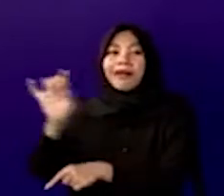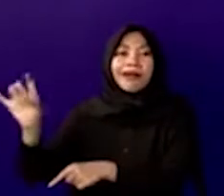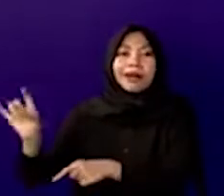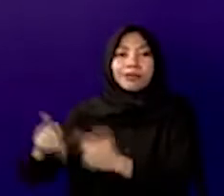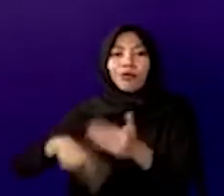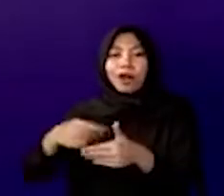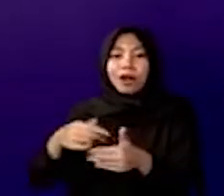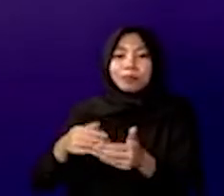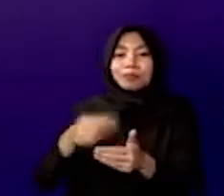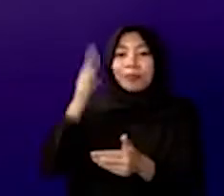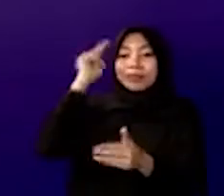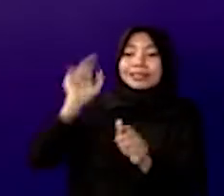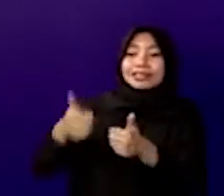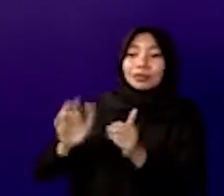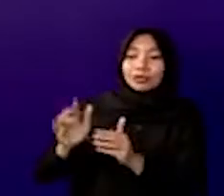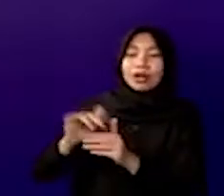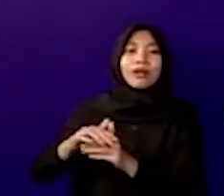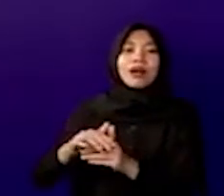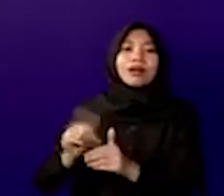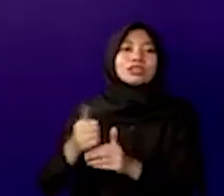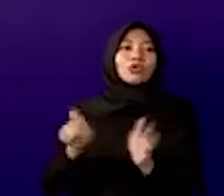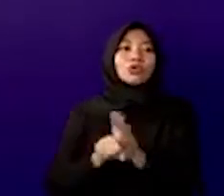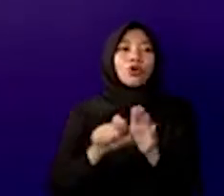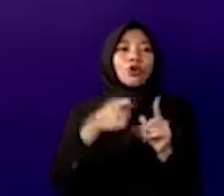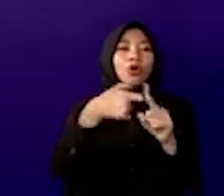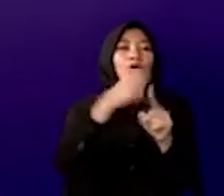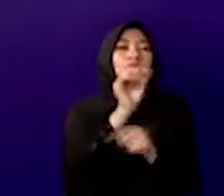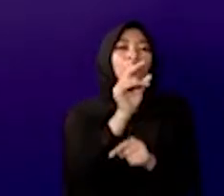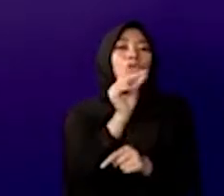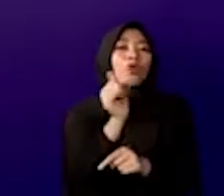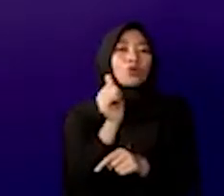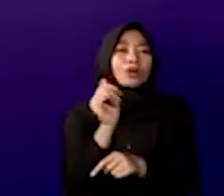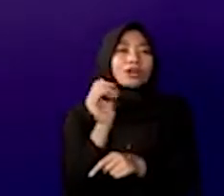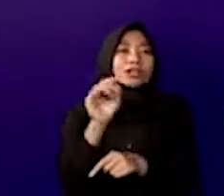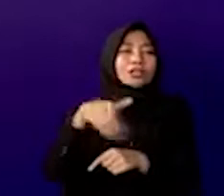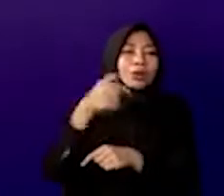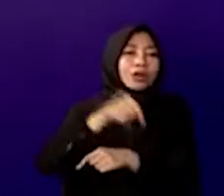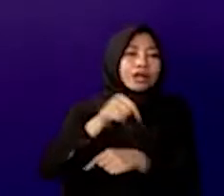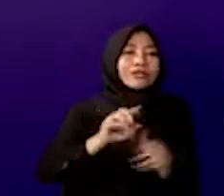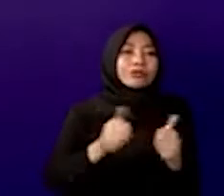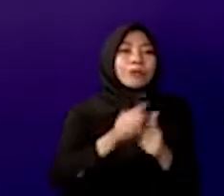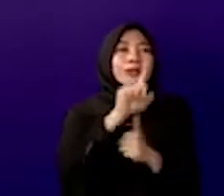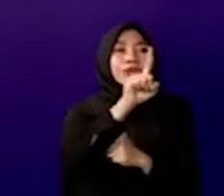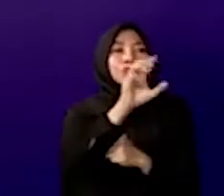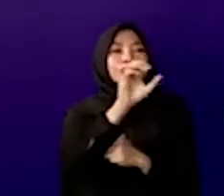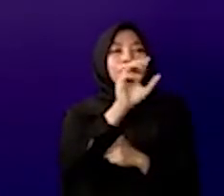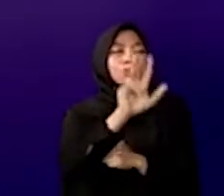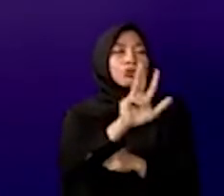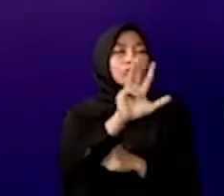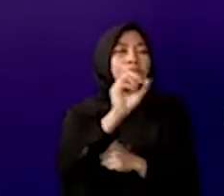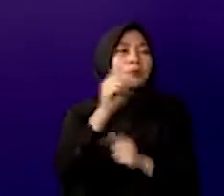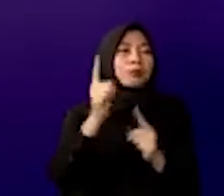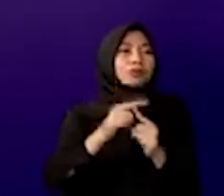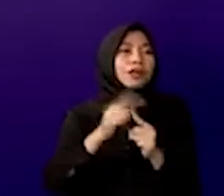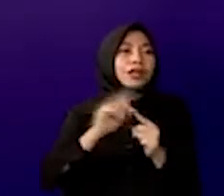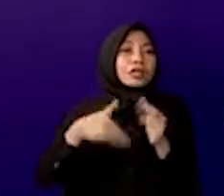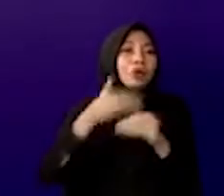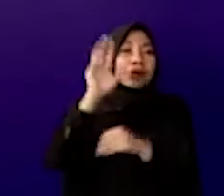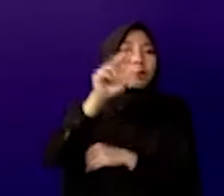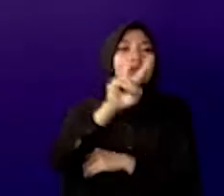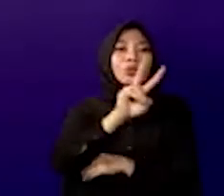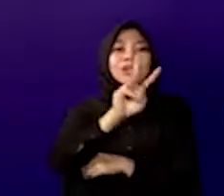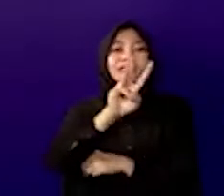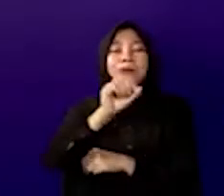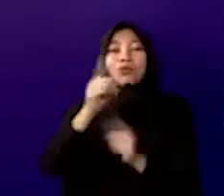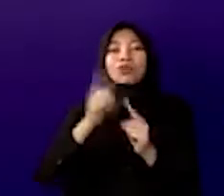yang disiapkan juga oleh pemerintah seperti kur itu tahun ini 190 triliun tahun depan 230